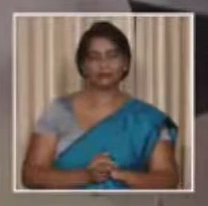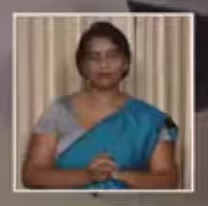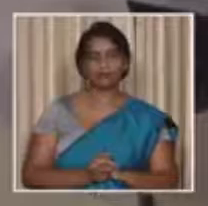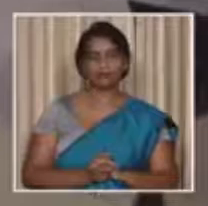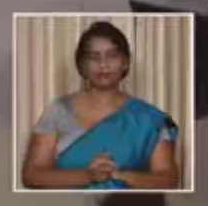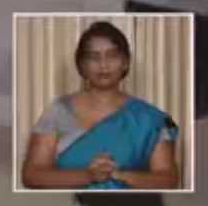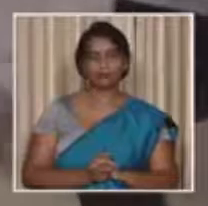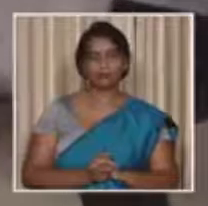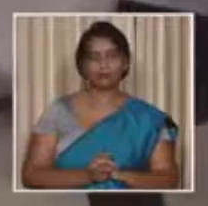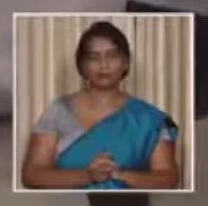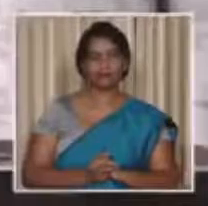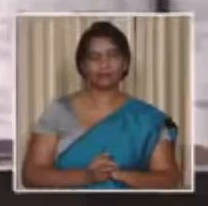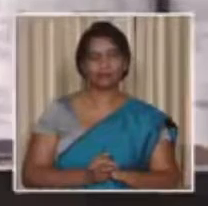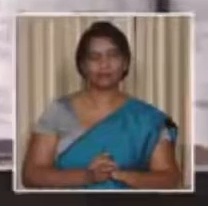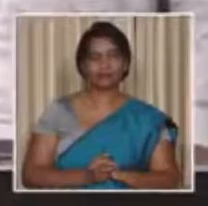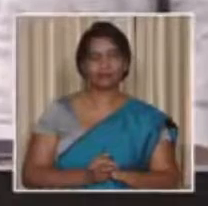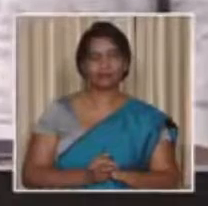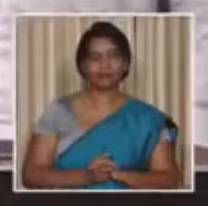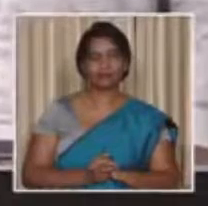හරි